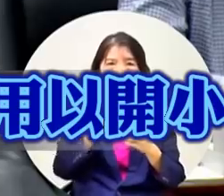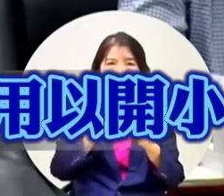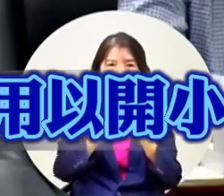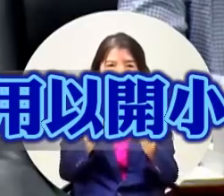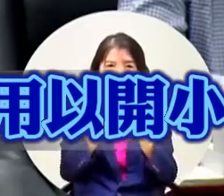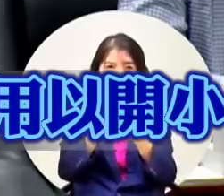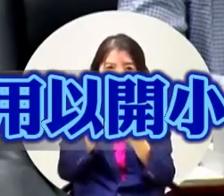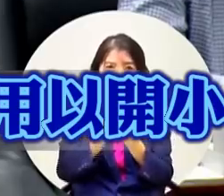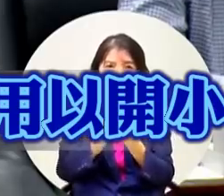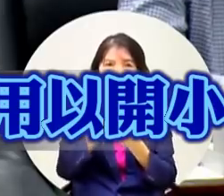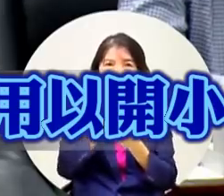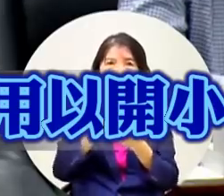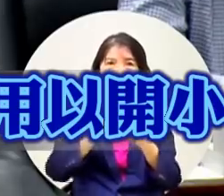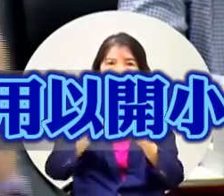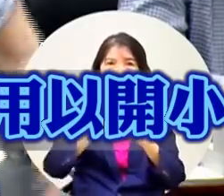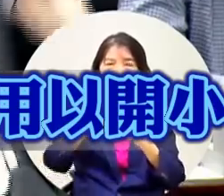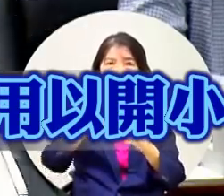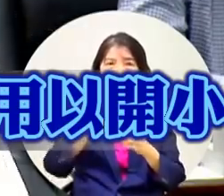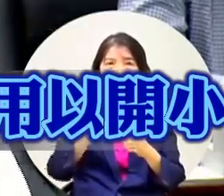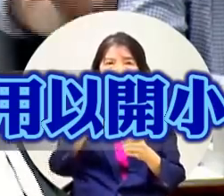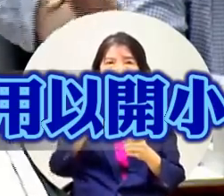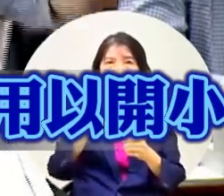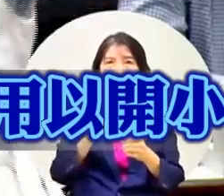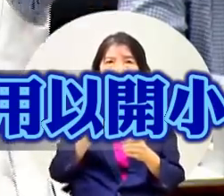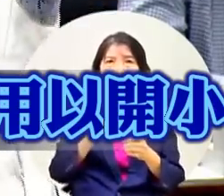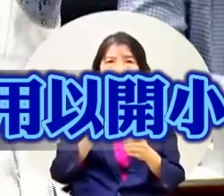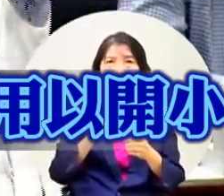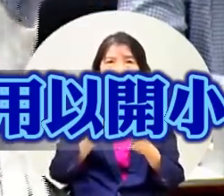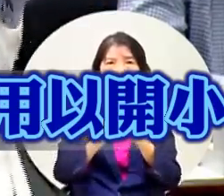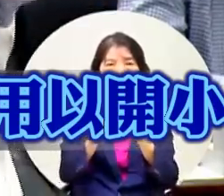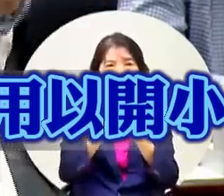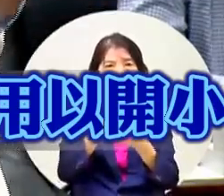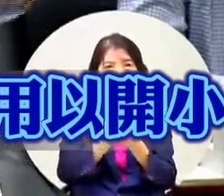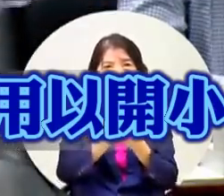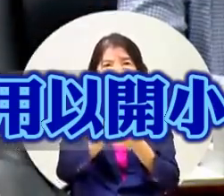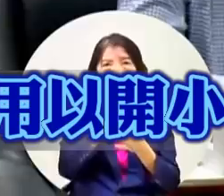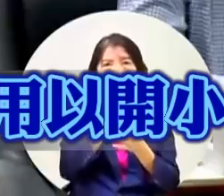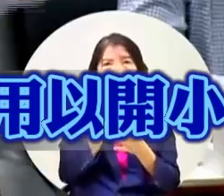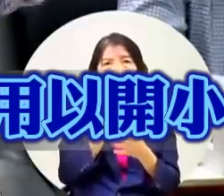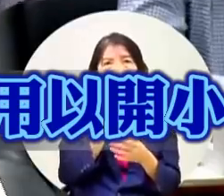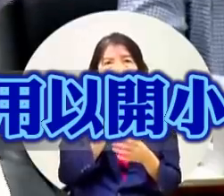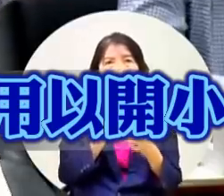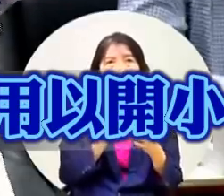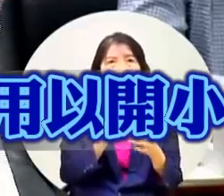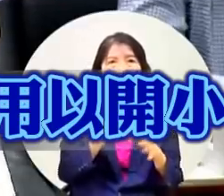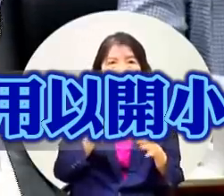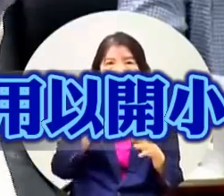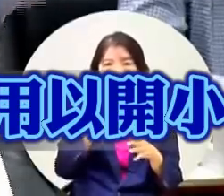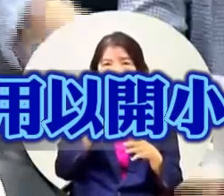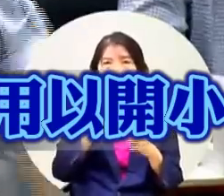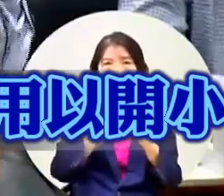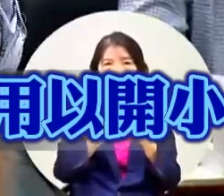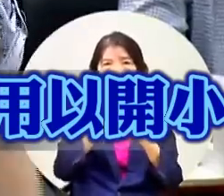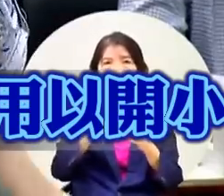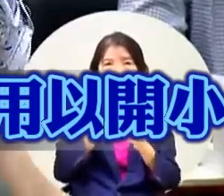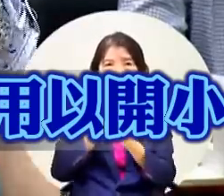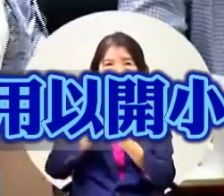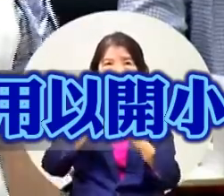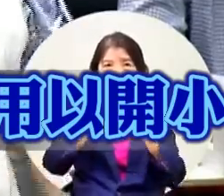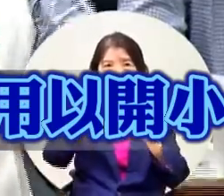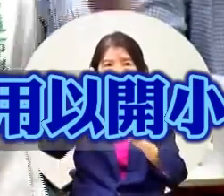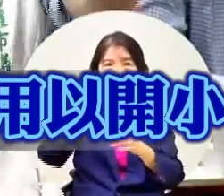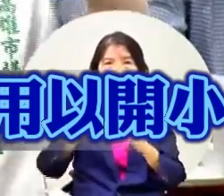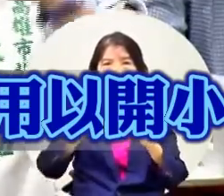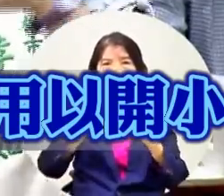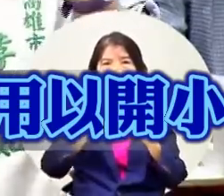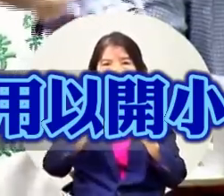时间。 你别动啊！ 议长，我跟你拜托，时间可不可以暂停？ 要暂停上。 议长， 这是我的时间，我咨询市长是不是市府团